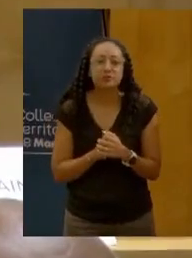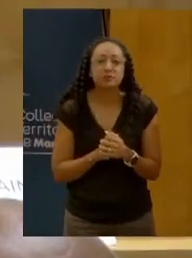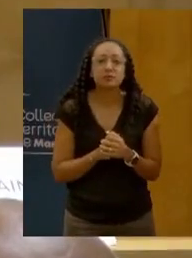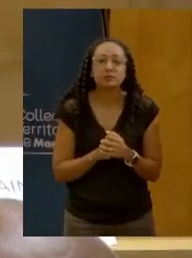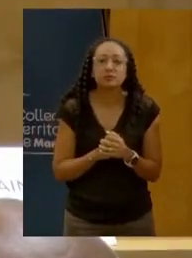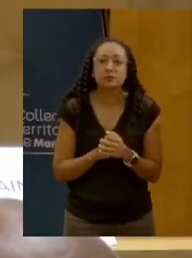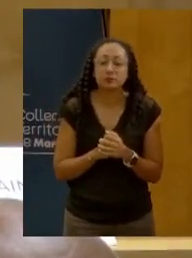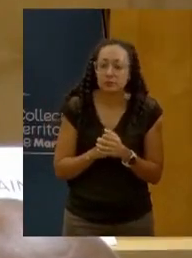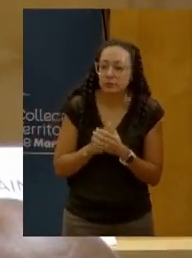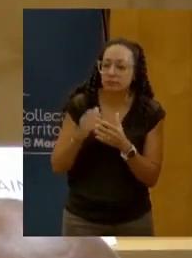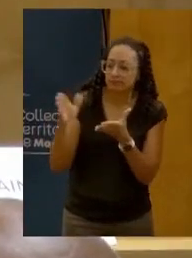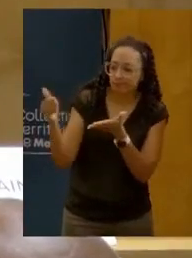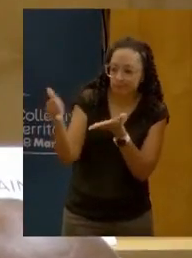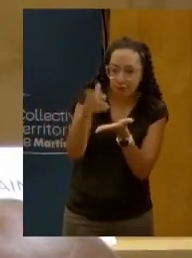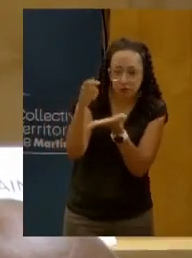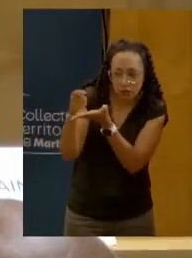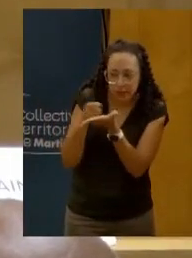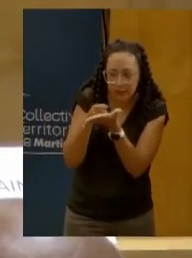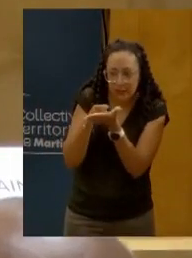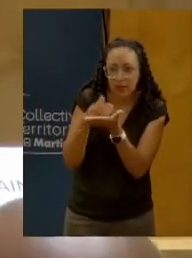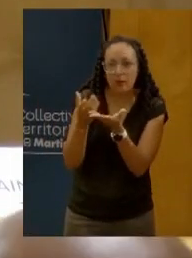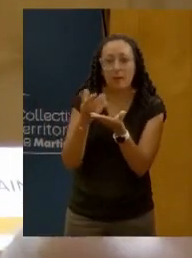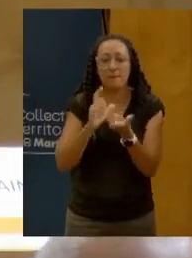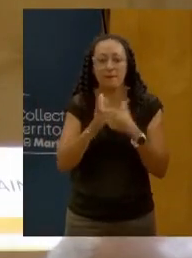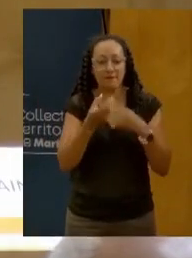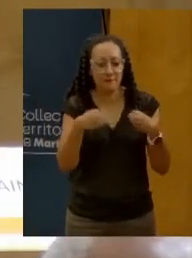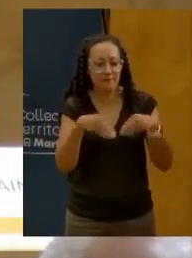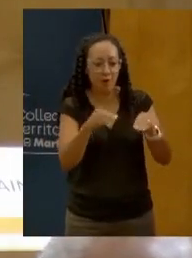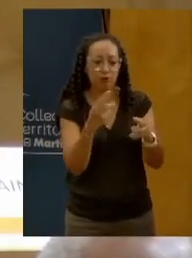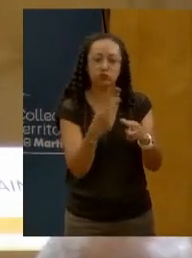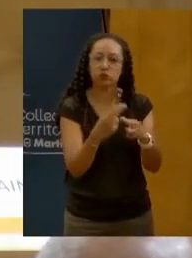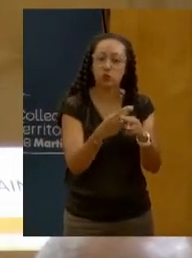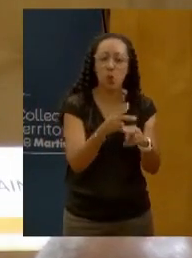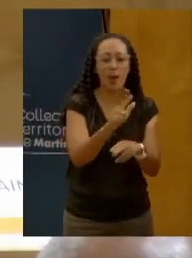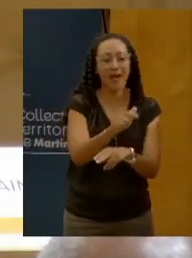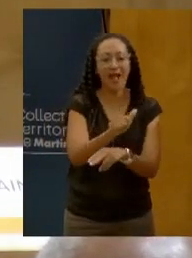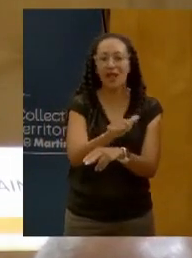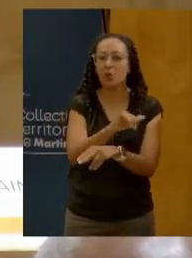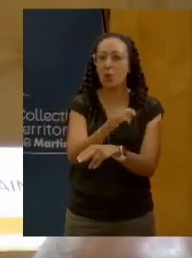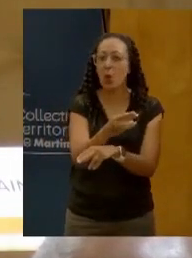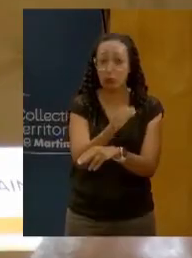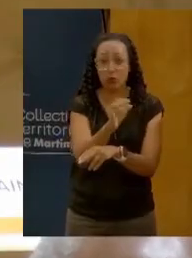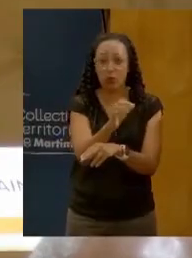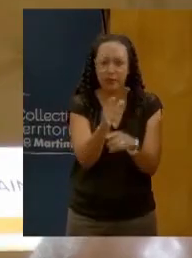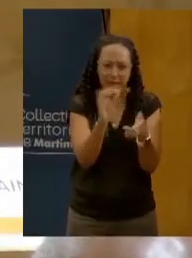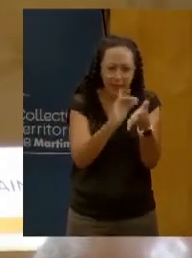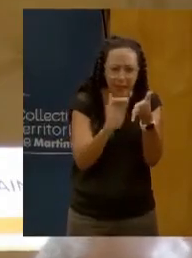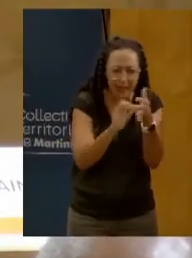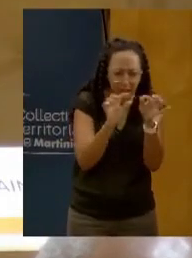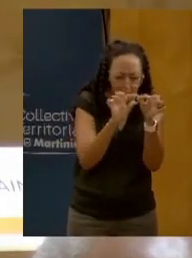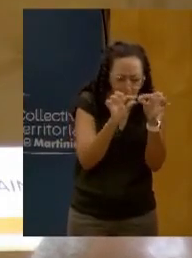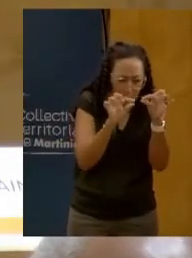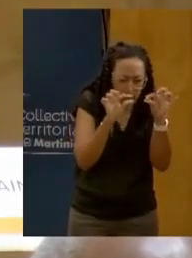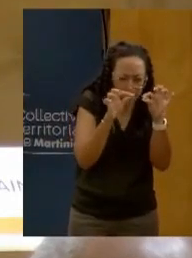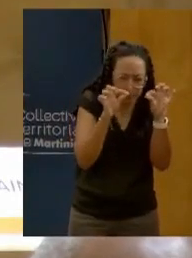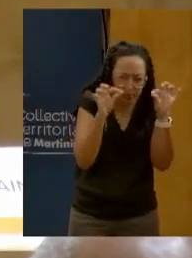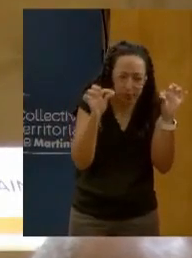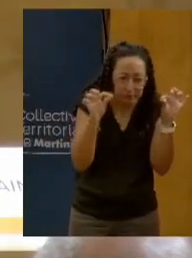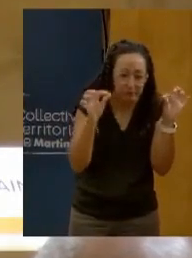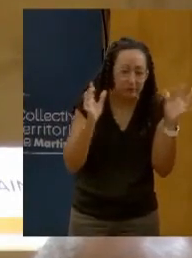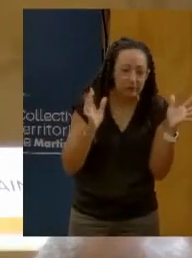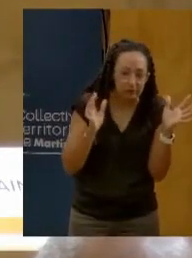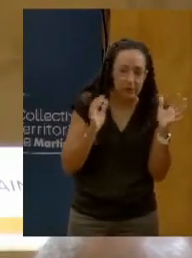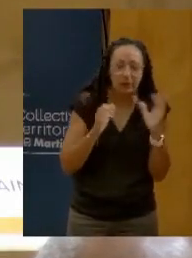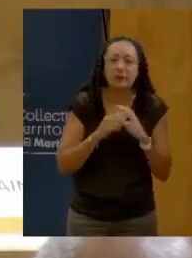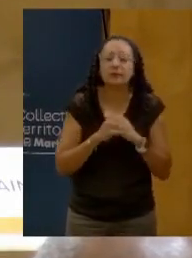Pour le vendre sur le label Galion. C'est mis en sachet, alors c'est écrit tout petit pour les petits sachets qui servent à sucrer le café,